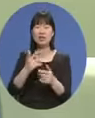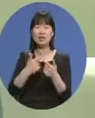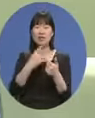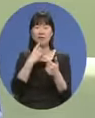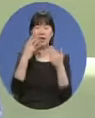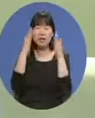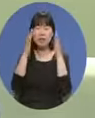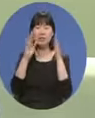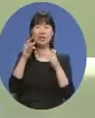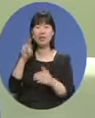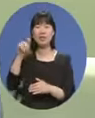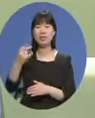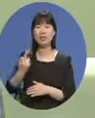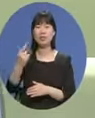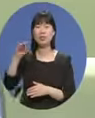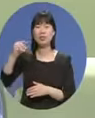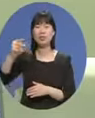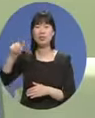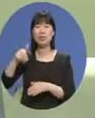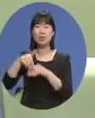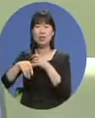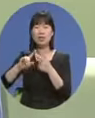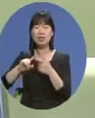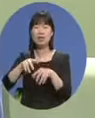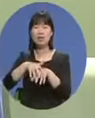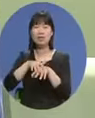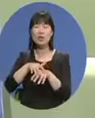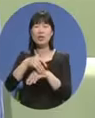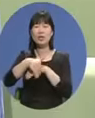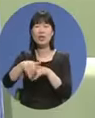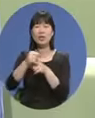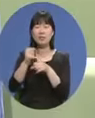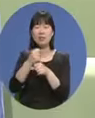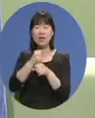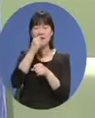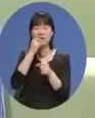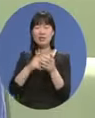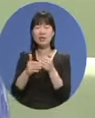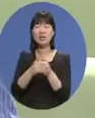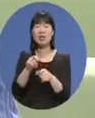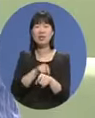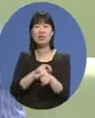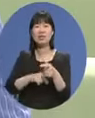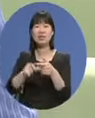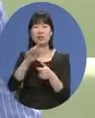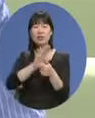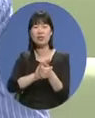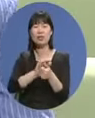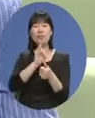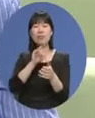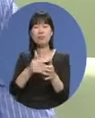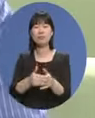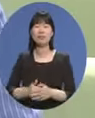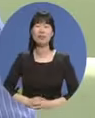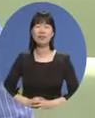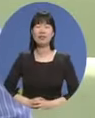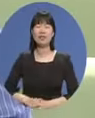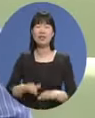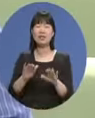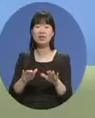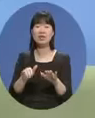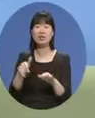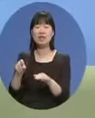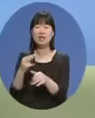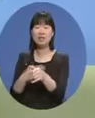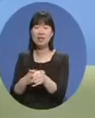보는 레고블럭형 아이들은 이런 것들을 통해서 조직적으로 계획을 세울 수 있게 되기 때문에 특히 더 도움이 됩니다. 네네. 그러면 강